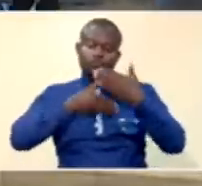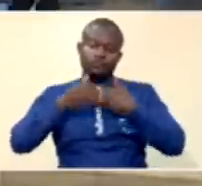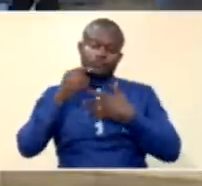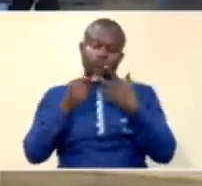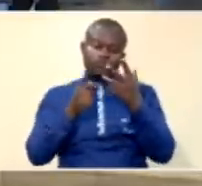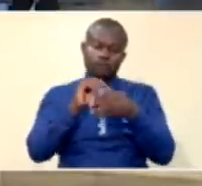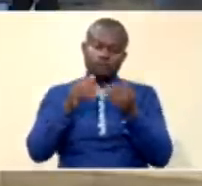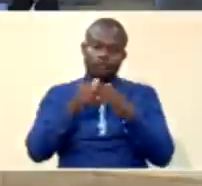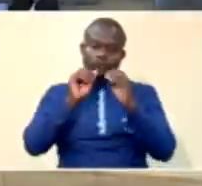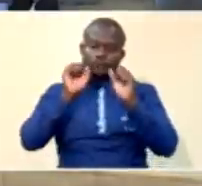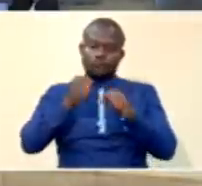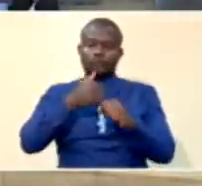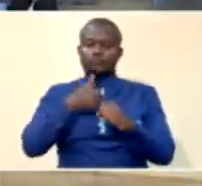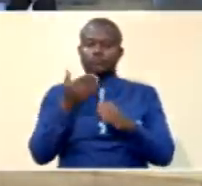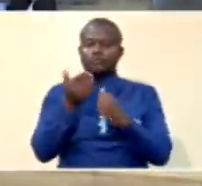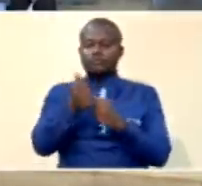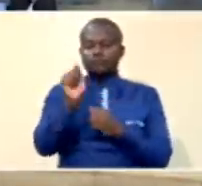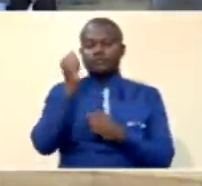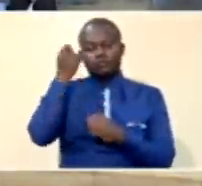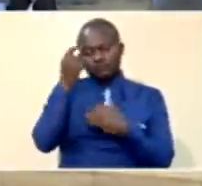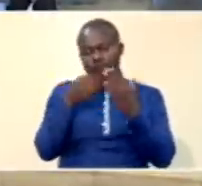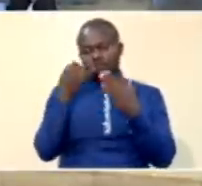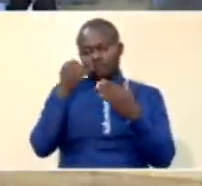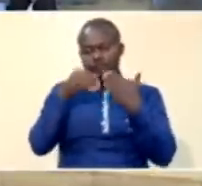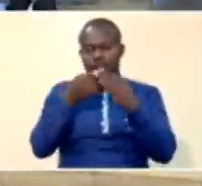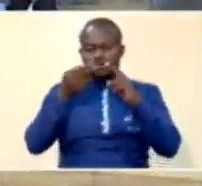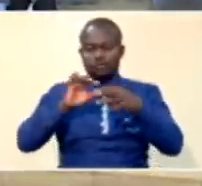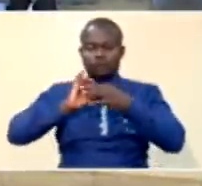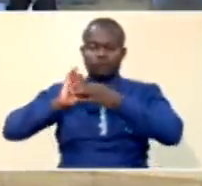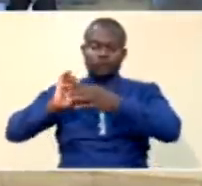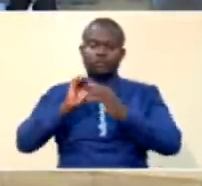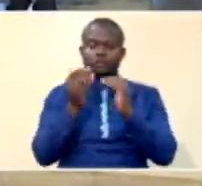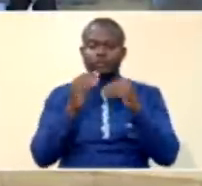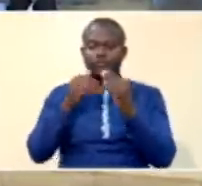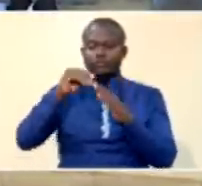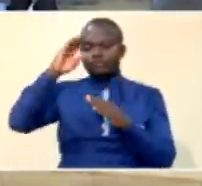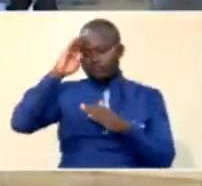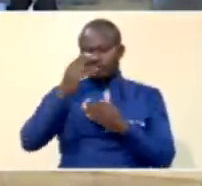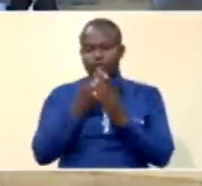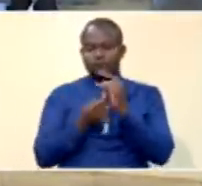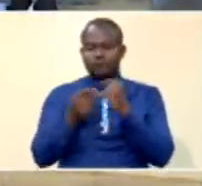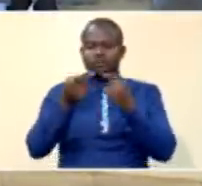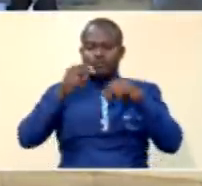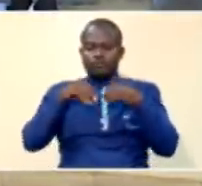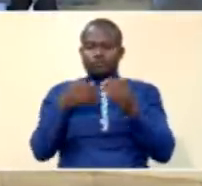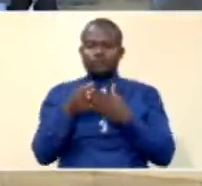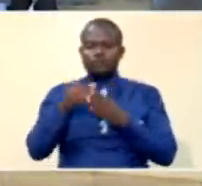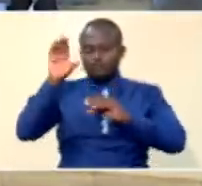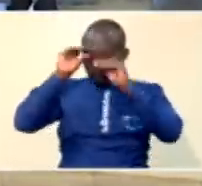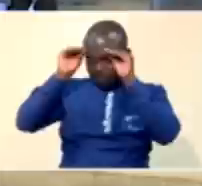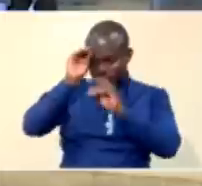nyine bashobora kuba bafite. Bityo rero iyo habayeho ubufatanye wenda hagati ya za polisi zombi habaho kwigiranaho, cyane cyane